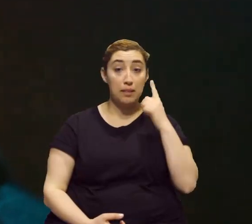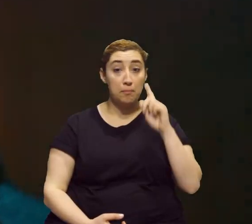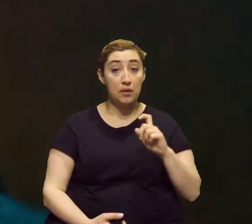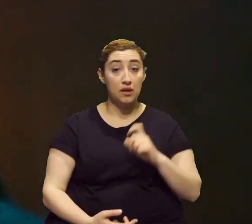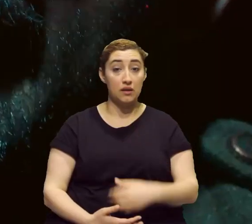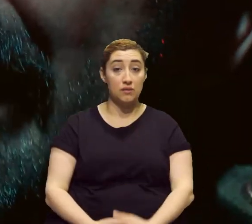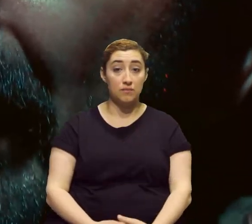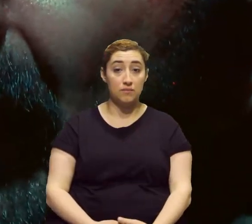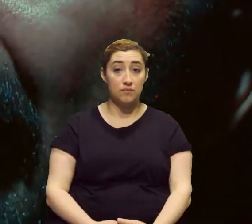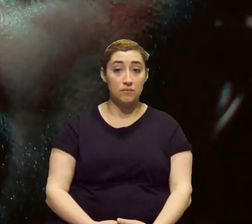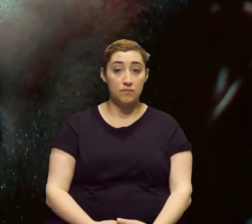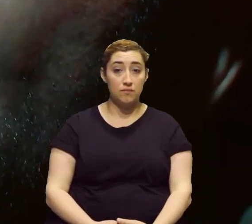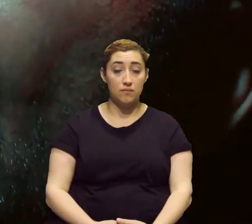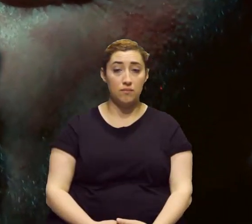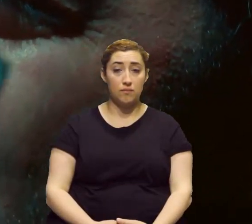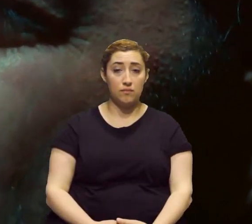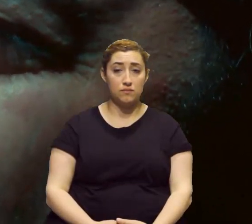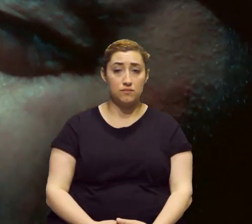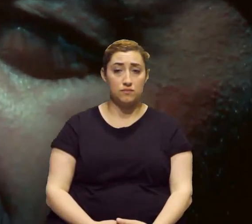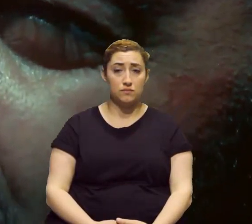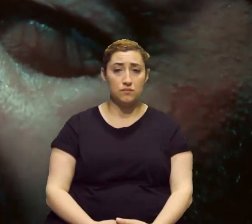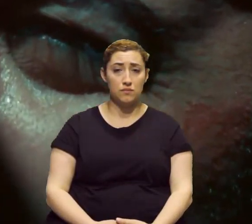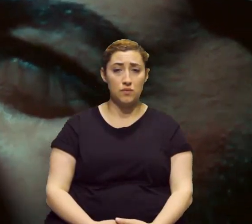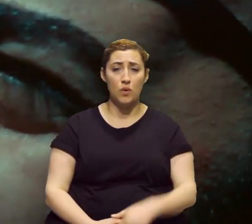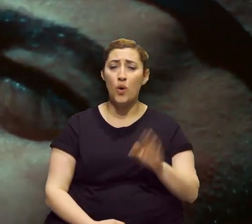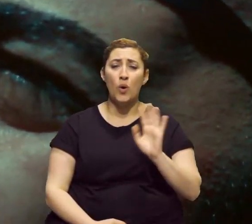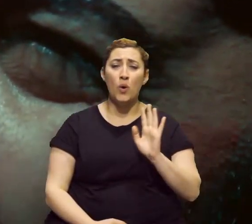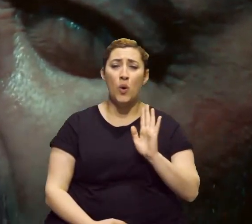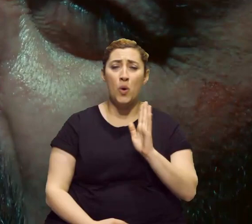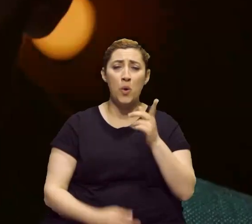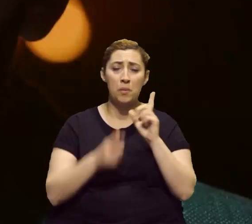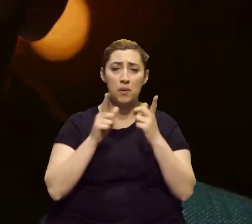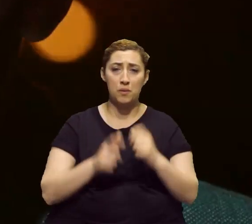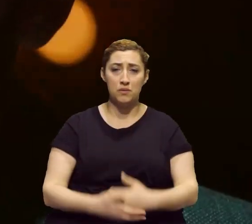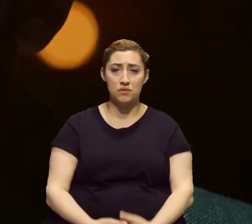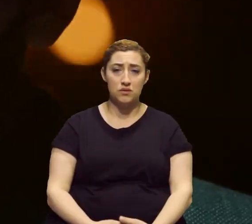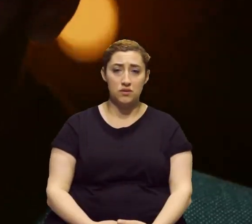mi? Bıçağın ucunu Fethi'nin göğüs bandında gezdiriyor.